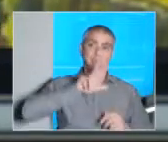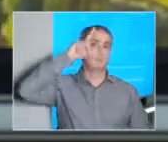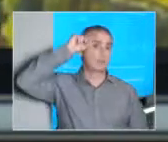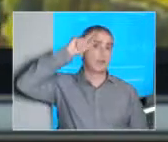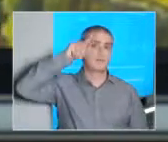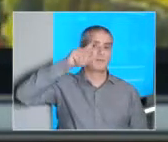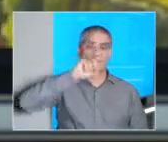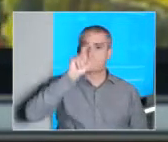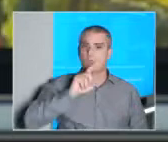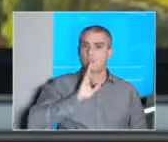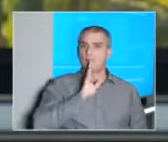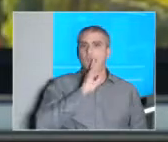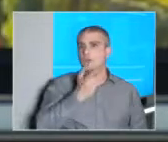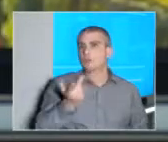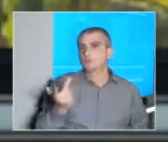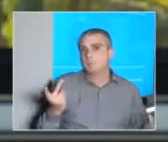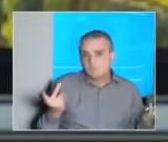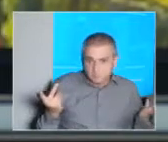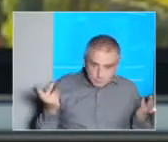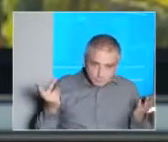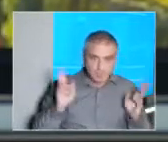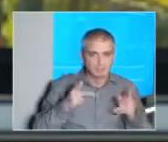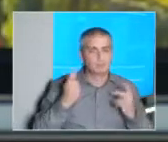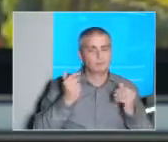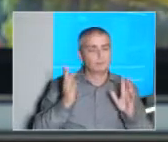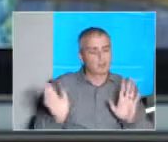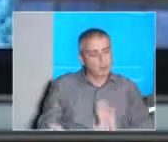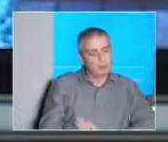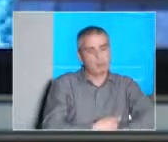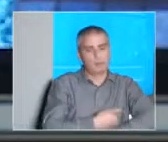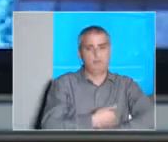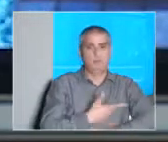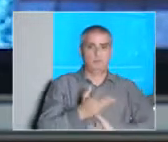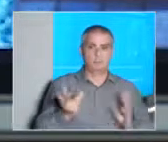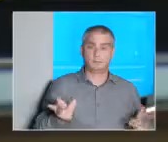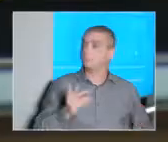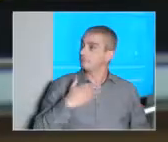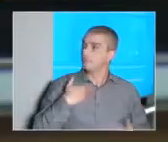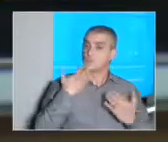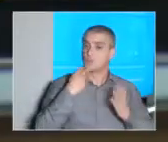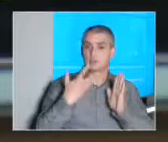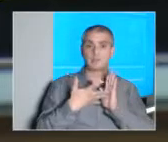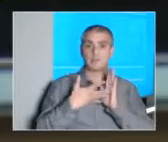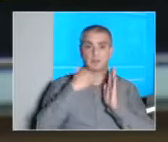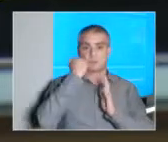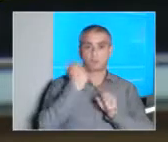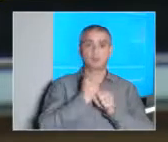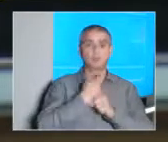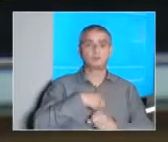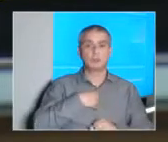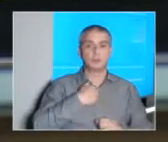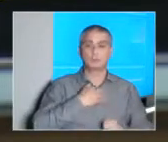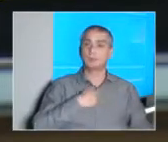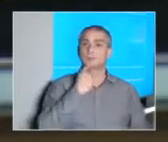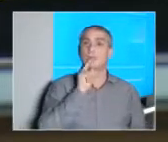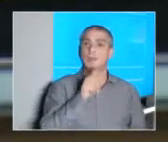אביב, יכול להיות שהבעיות האלה, אתה יודע, אפשר היה קצת להחביא אותן. אני מאוד מודה לך על המבחן בגרות שאתה עושה לנו, אז אני רוצה